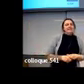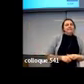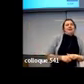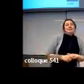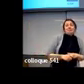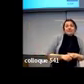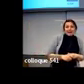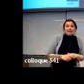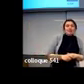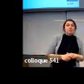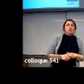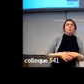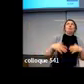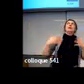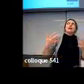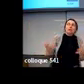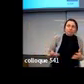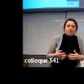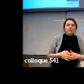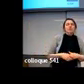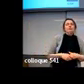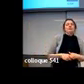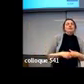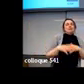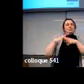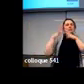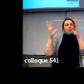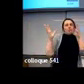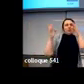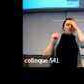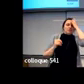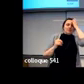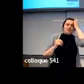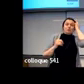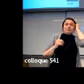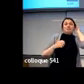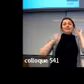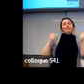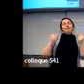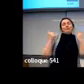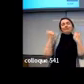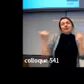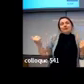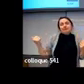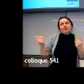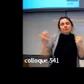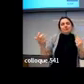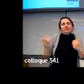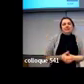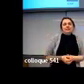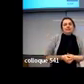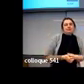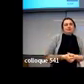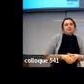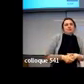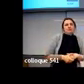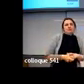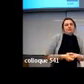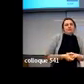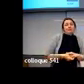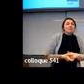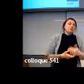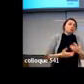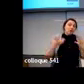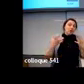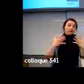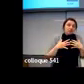réel, en même temps, qu'on soit pas tout le temps à la remorque. Donc, c'est un peu l'enjeu. On s'est dit, ben, il faut vraiment faire un effort pour qu'il y ait